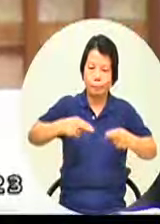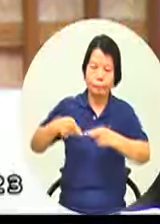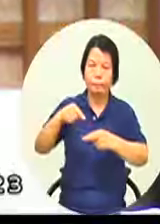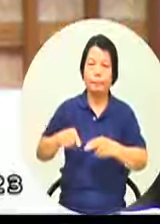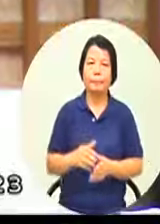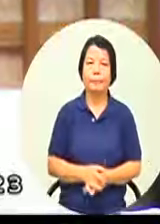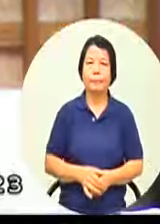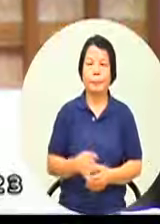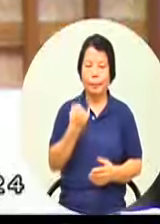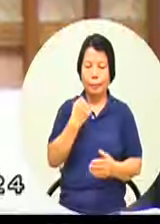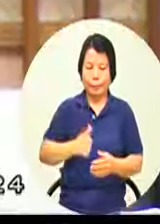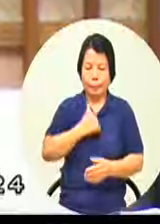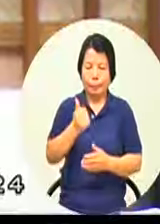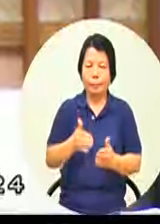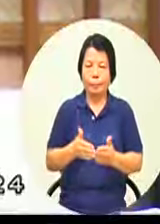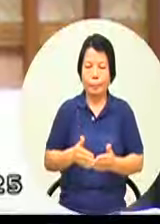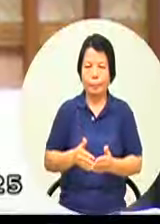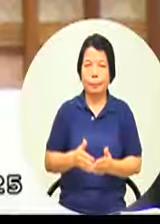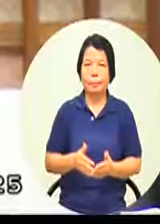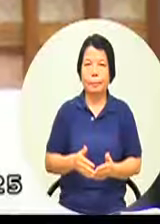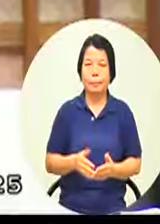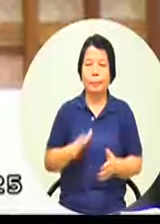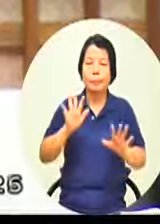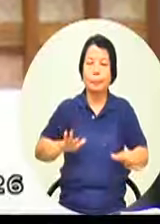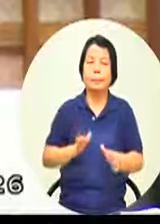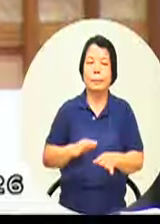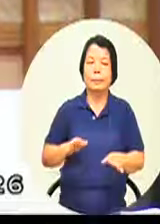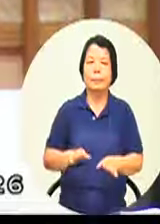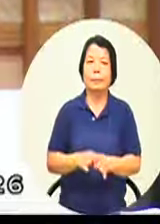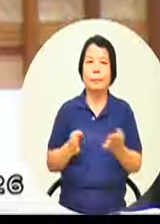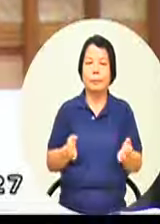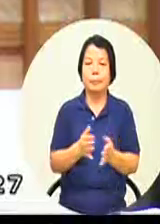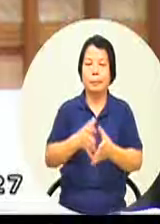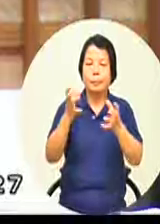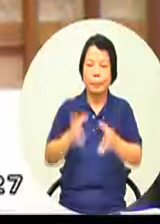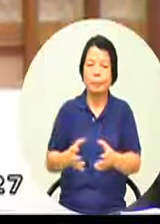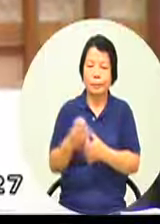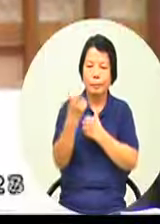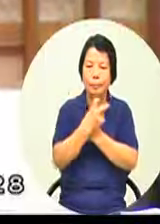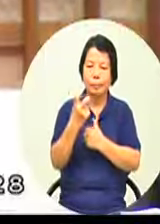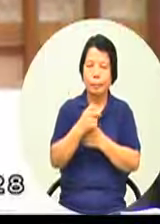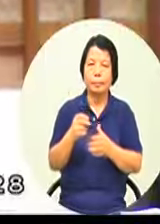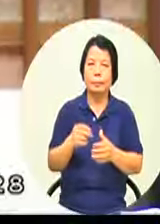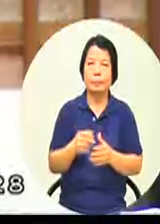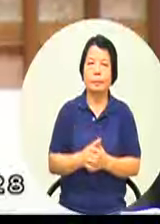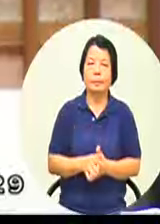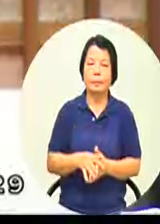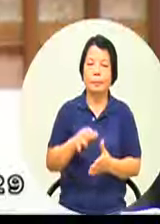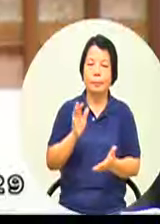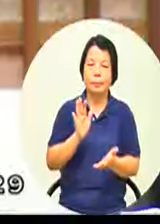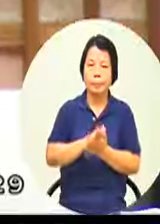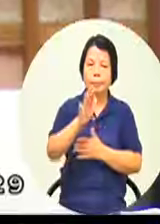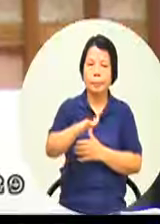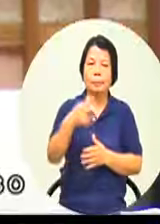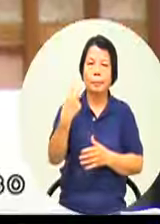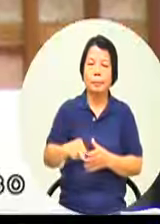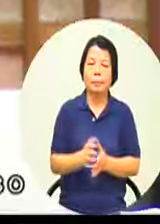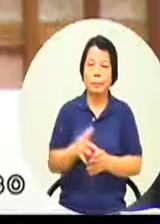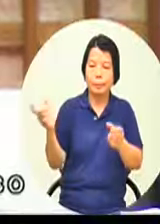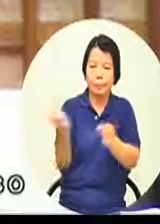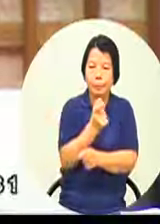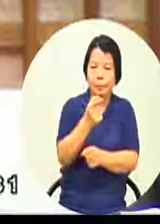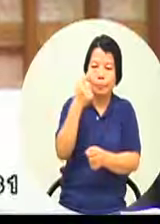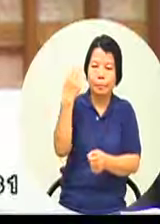能够确确实实在从今天来讲，我们落实检讨的精神，在下一次如果说台风